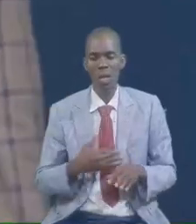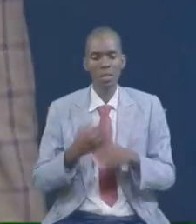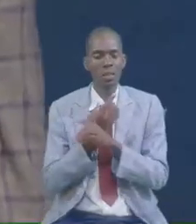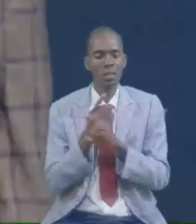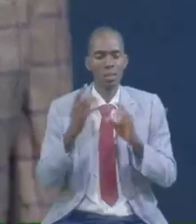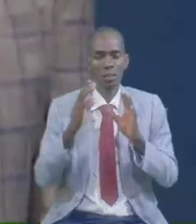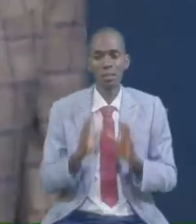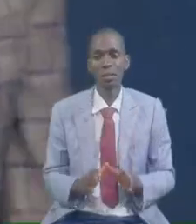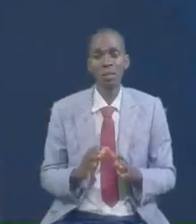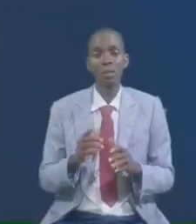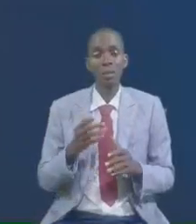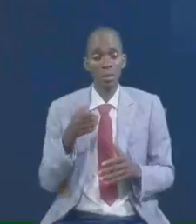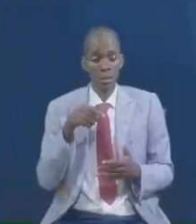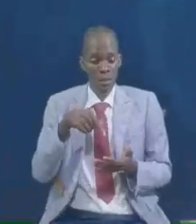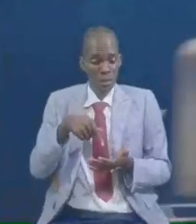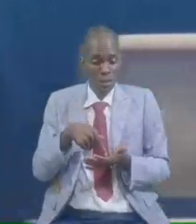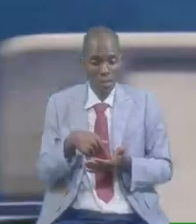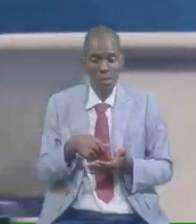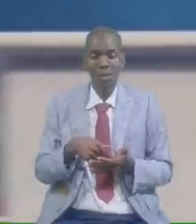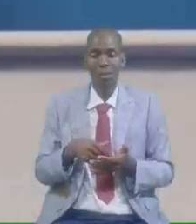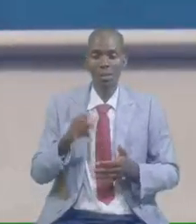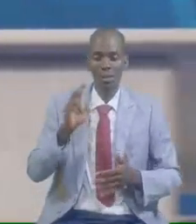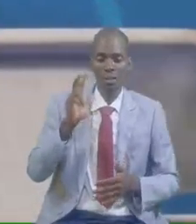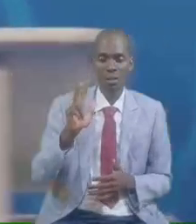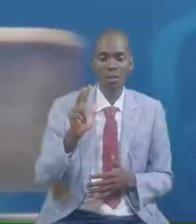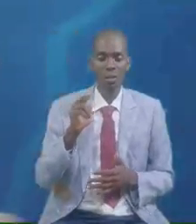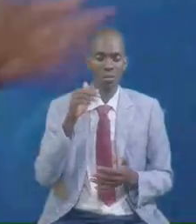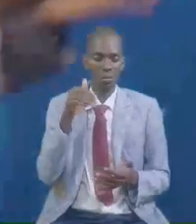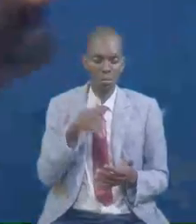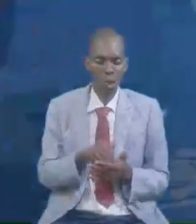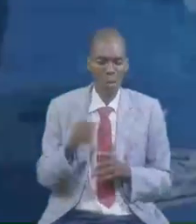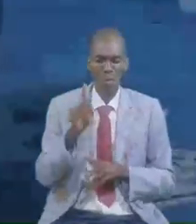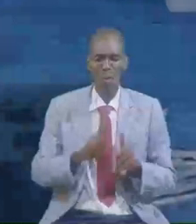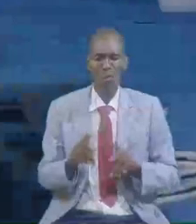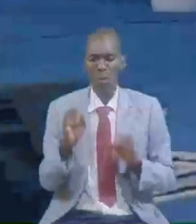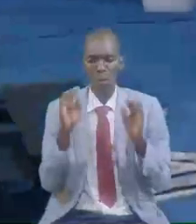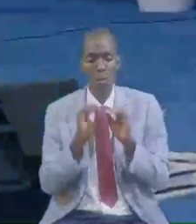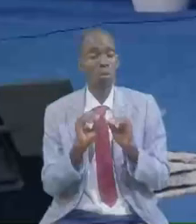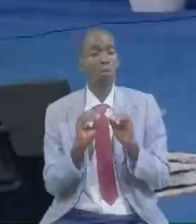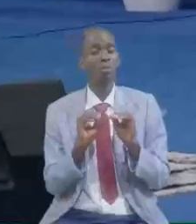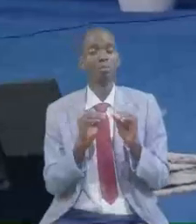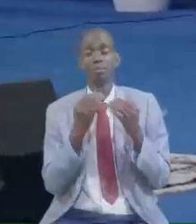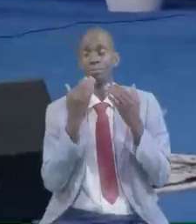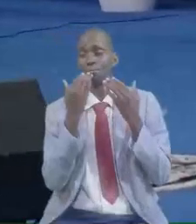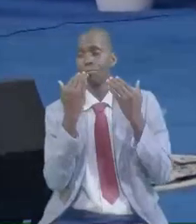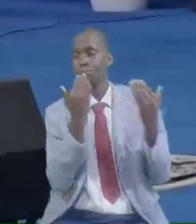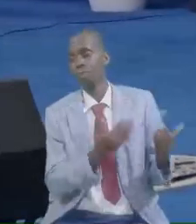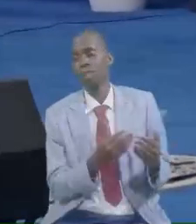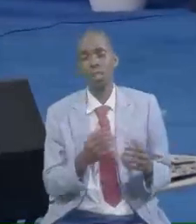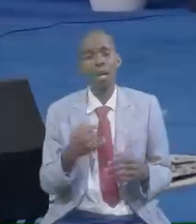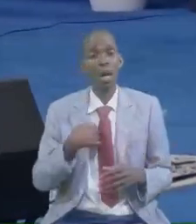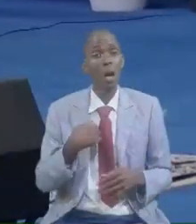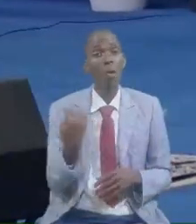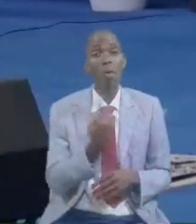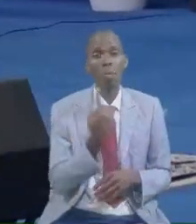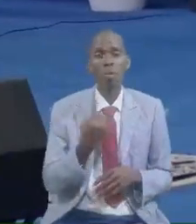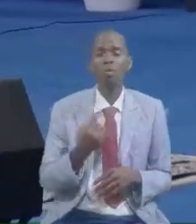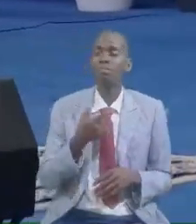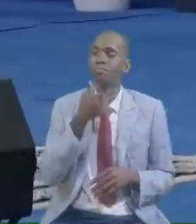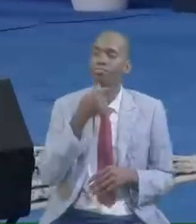Libérateur. Ces 3000 âmes, aucun d'eux n'a dit, ah, merci beaucoup, hein. J'ai simplement levé la